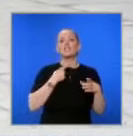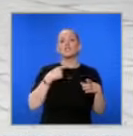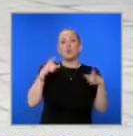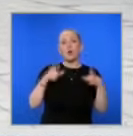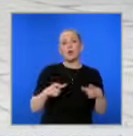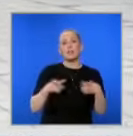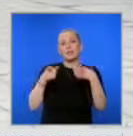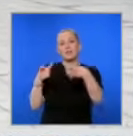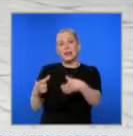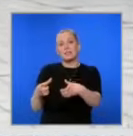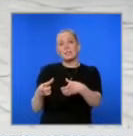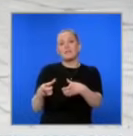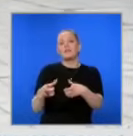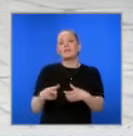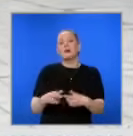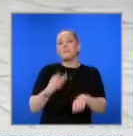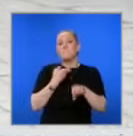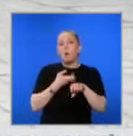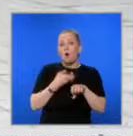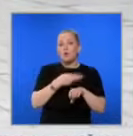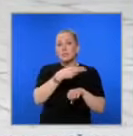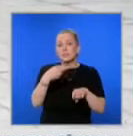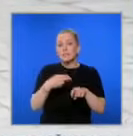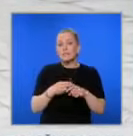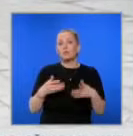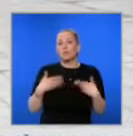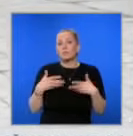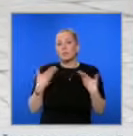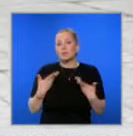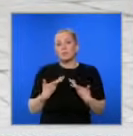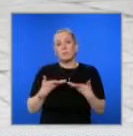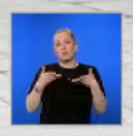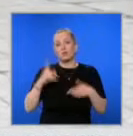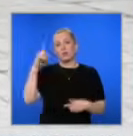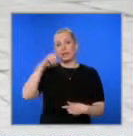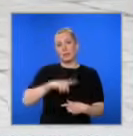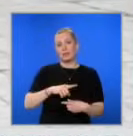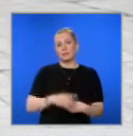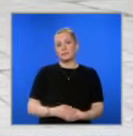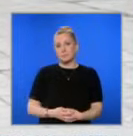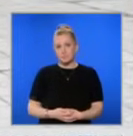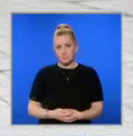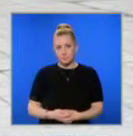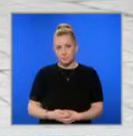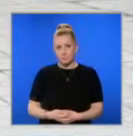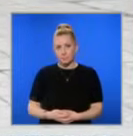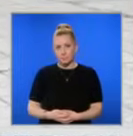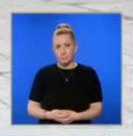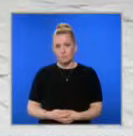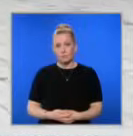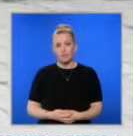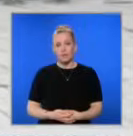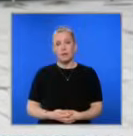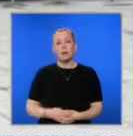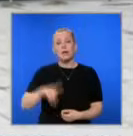вляза в болничната стая, където да отпразнуваме така да очакваме ден. От своя страна, дъщеря